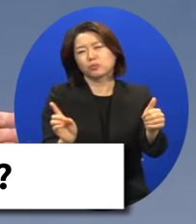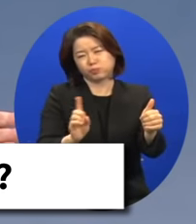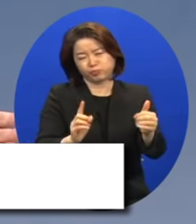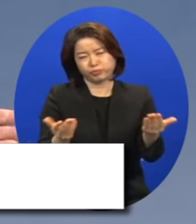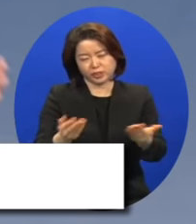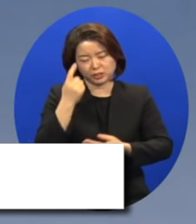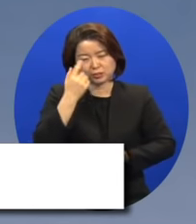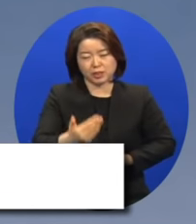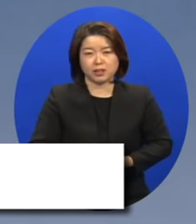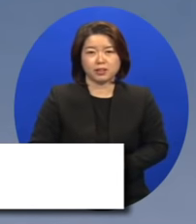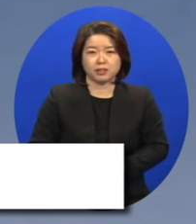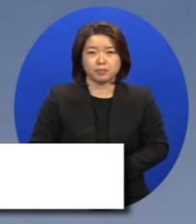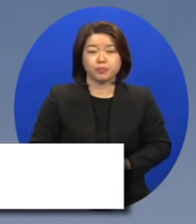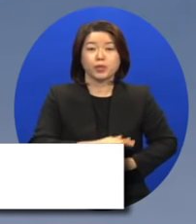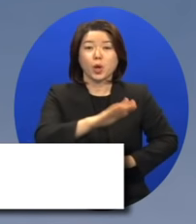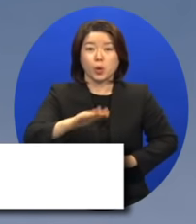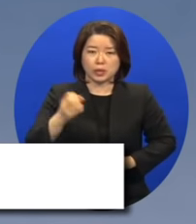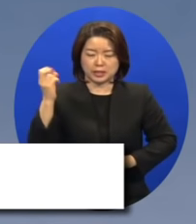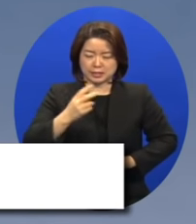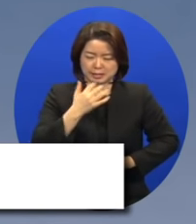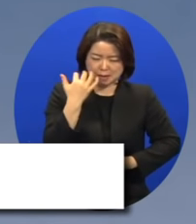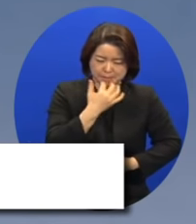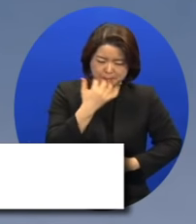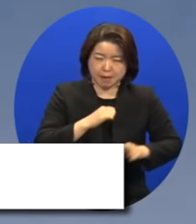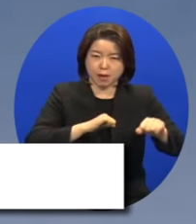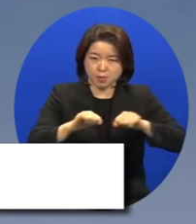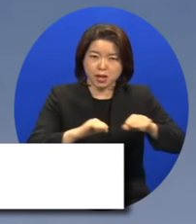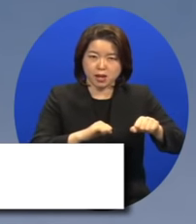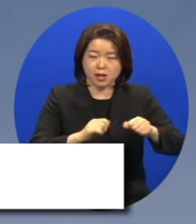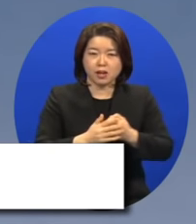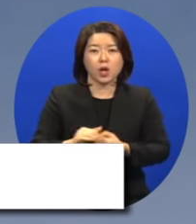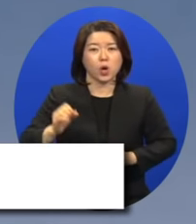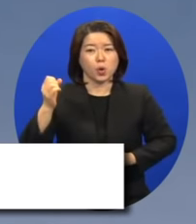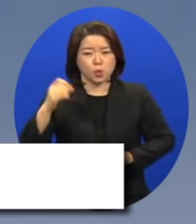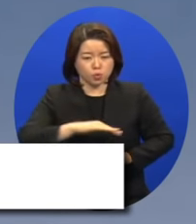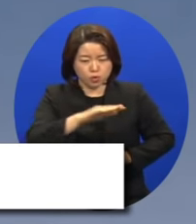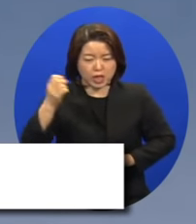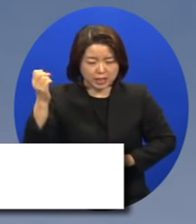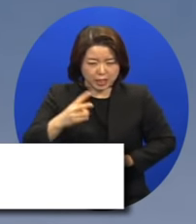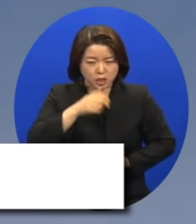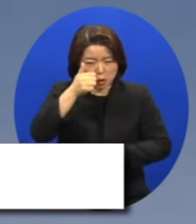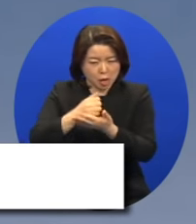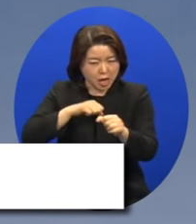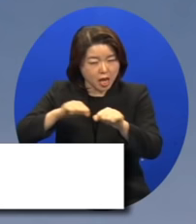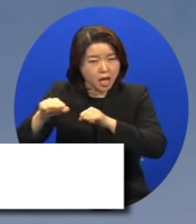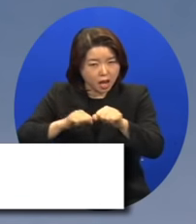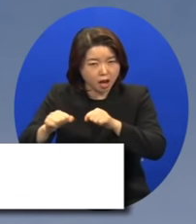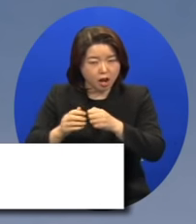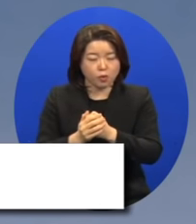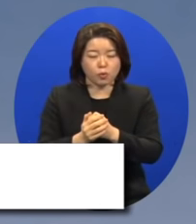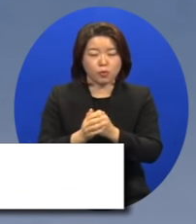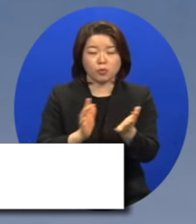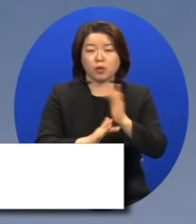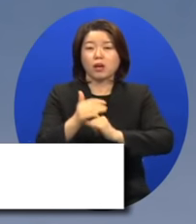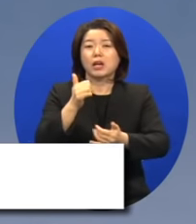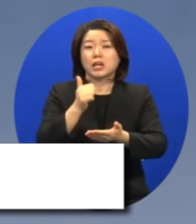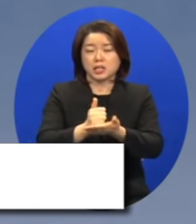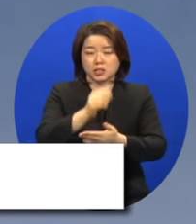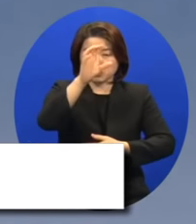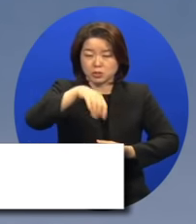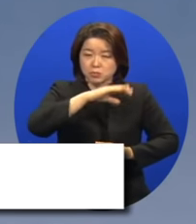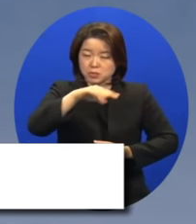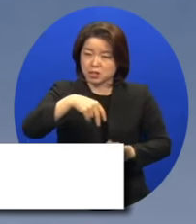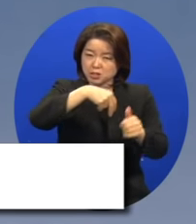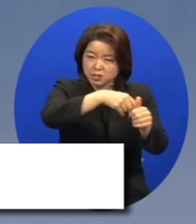예수님께서 십자가에서죽으신것은우리가 다시음행이나